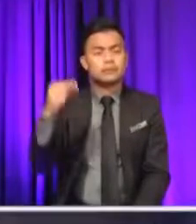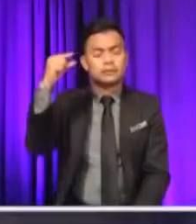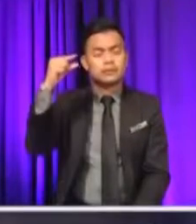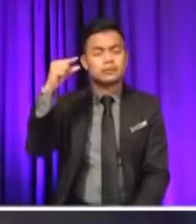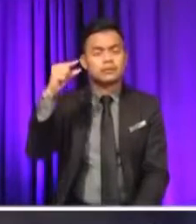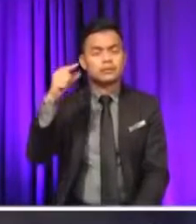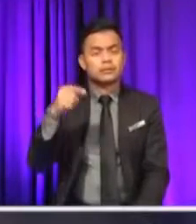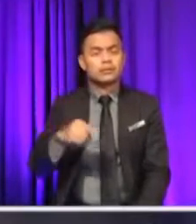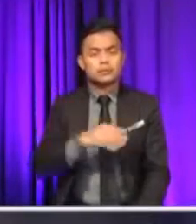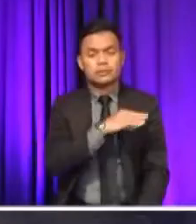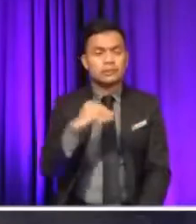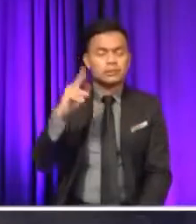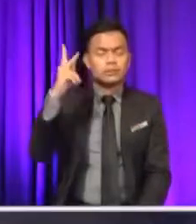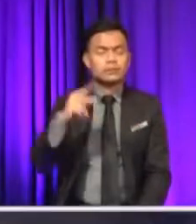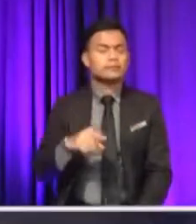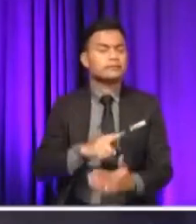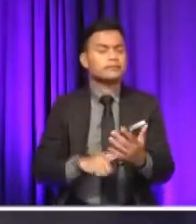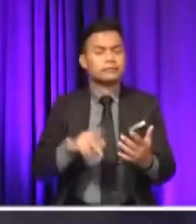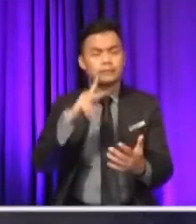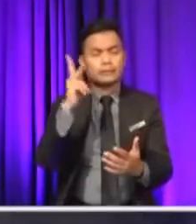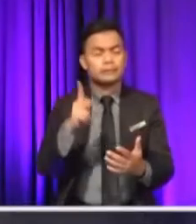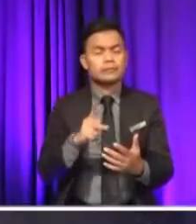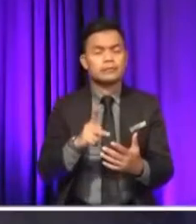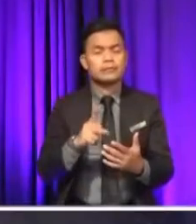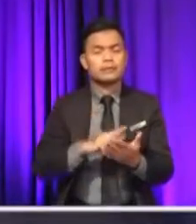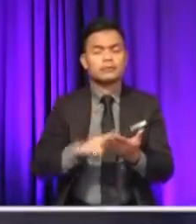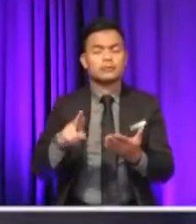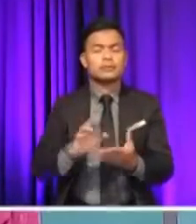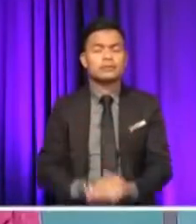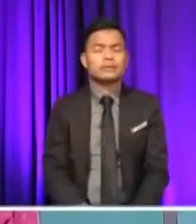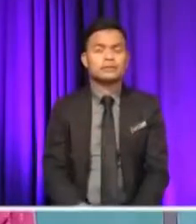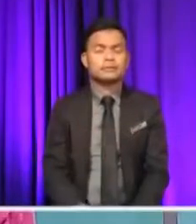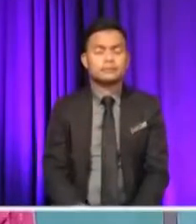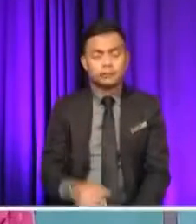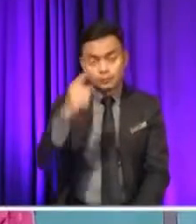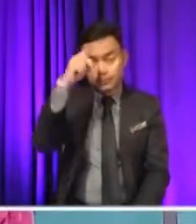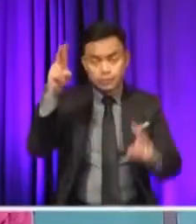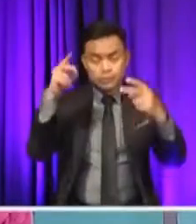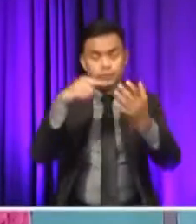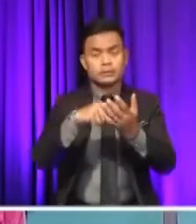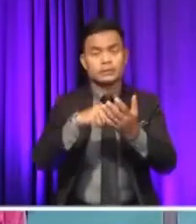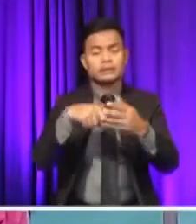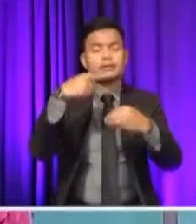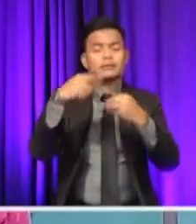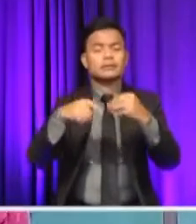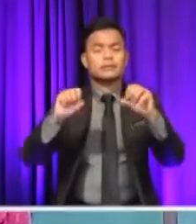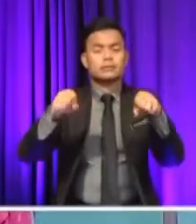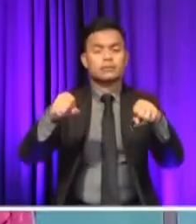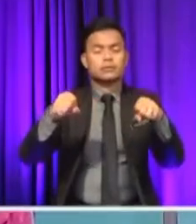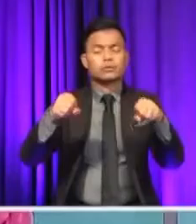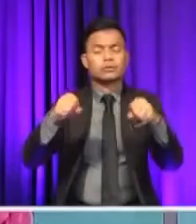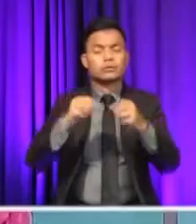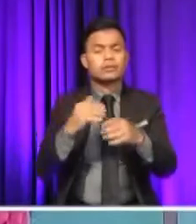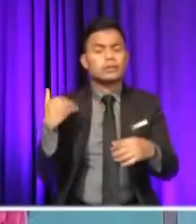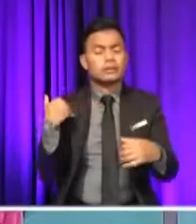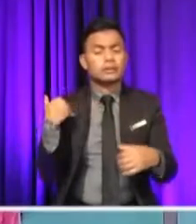cikgu, jadi apakah rumusan untuk pembelajaran kita segmen ini? Okey, untuk tajuk ni saya dah terangkan tadi tentang motor. Okey, motor ada